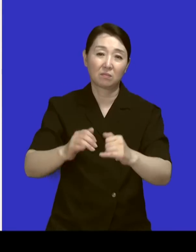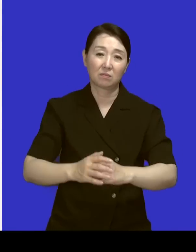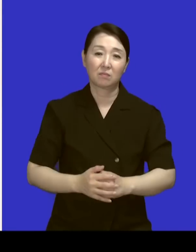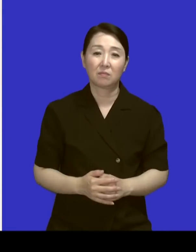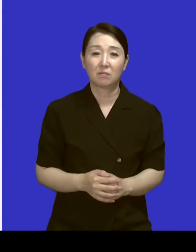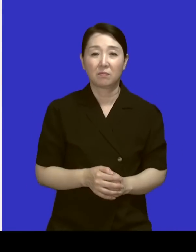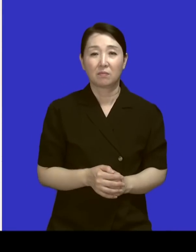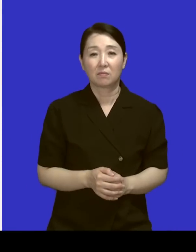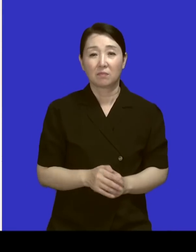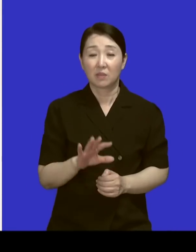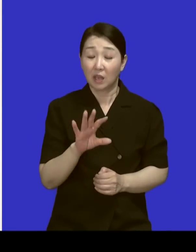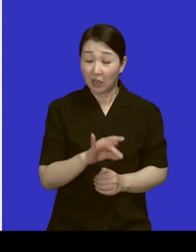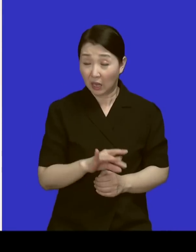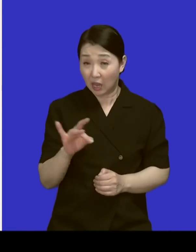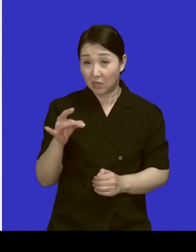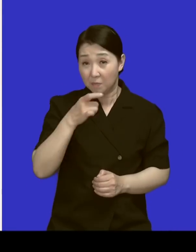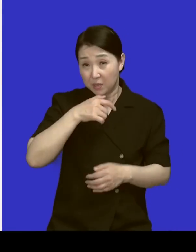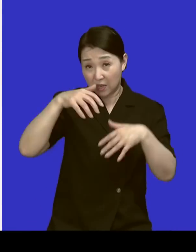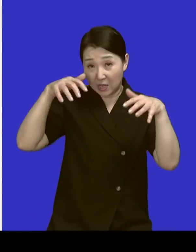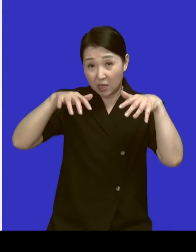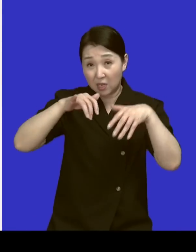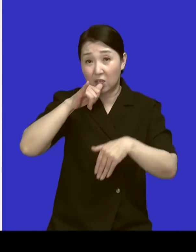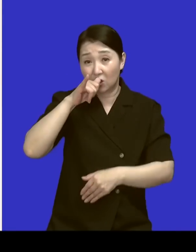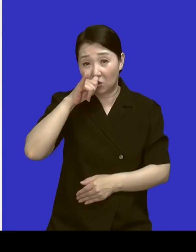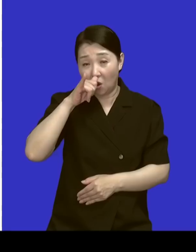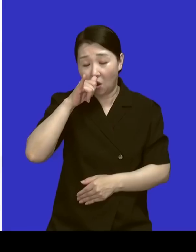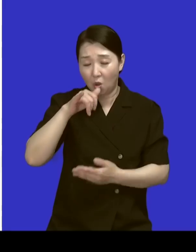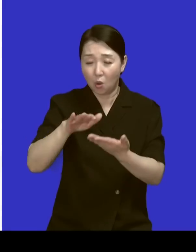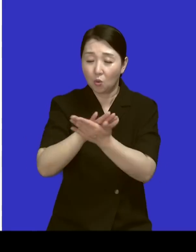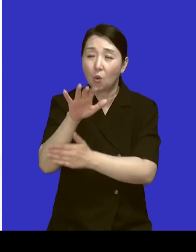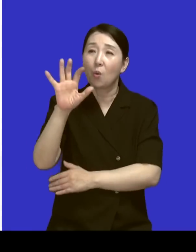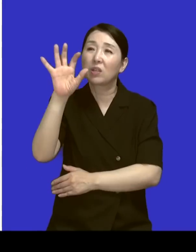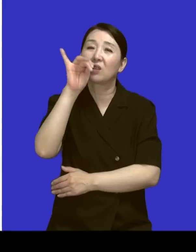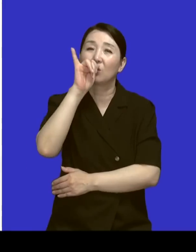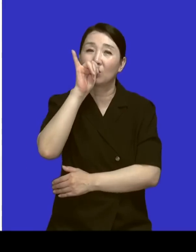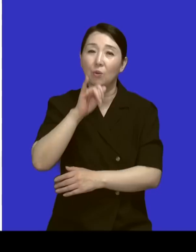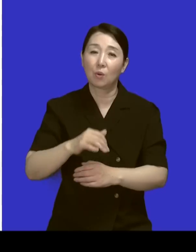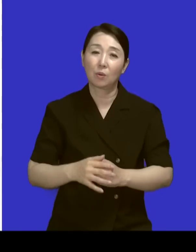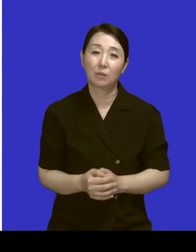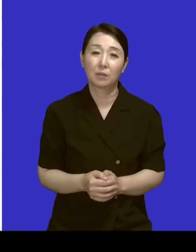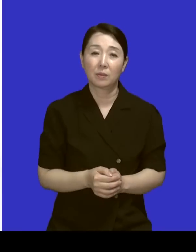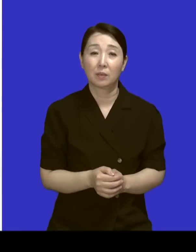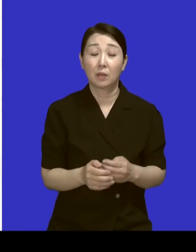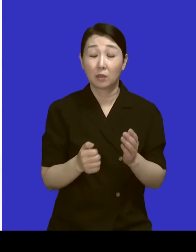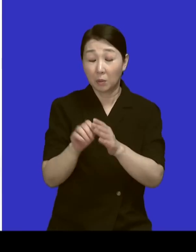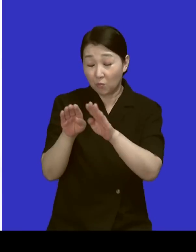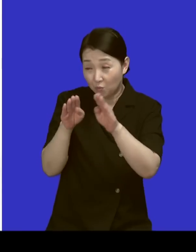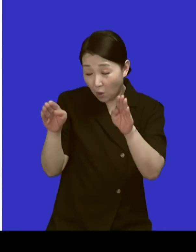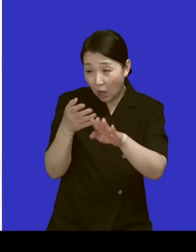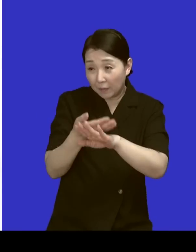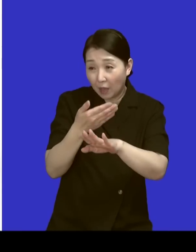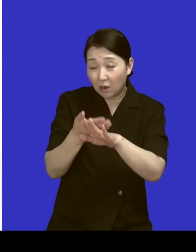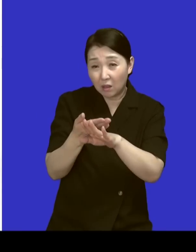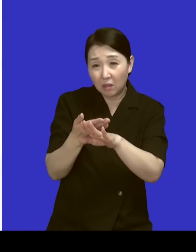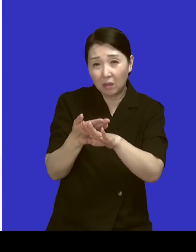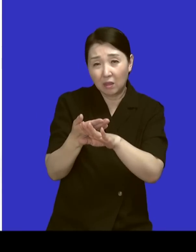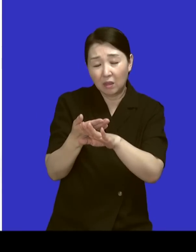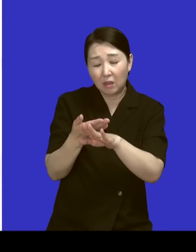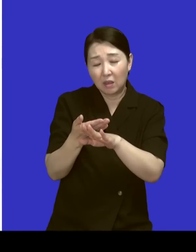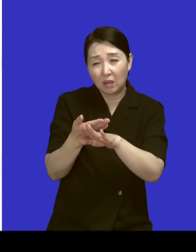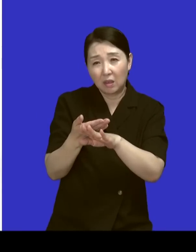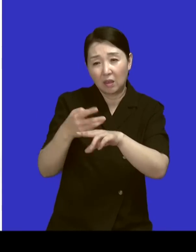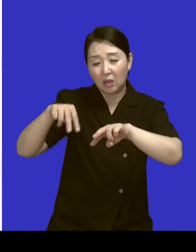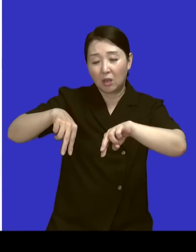네. 그래서 가끔 이제 비가 오면은 공원에 화장실이 있어서 거기 가가지고 문을 열어보면 다른 노숙자가 자고 있는 거예요.